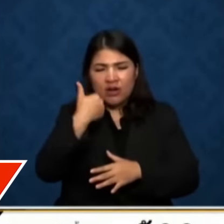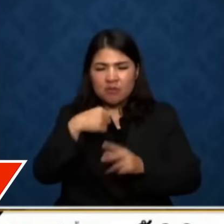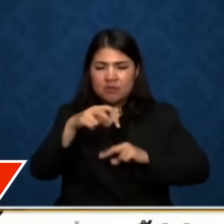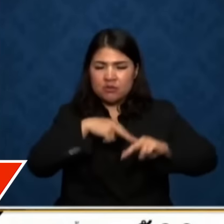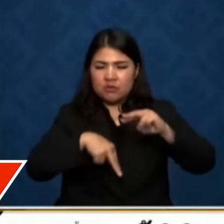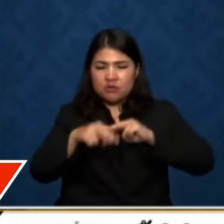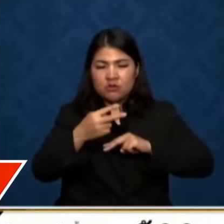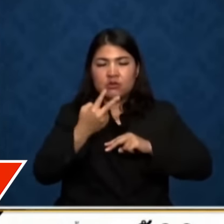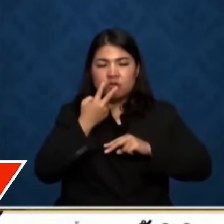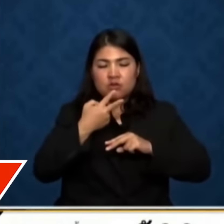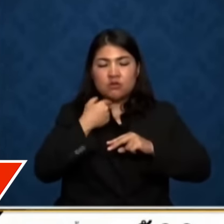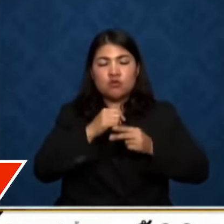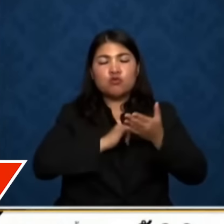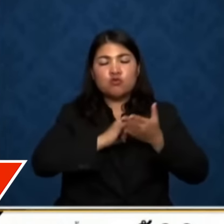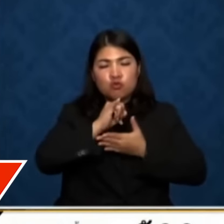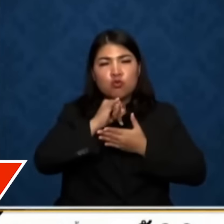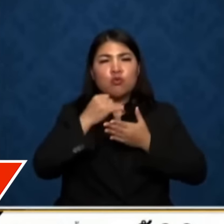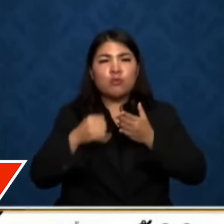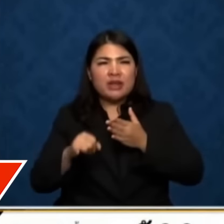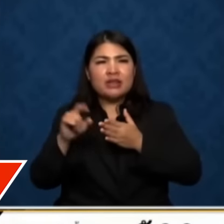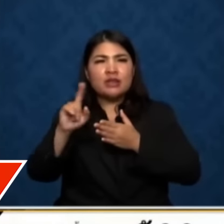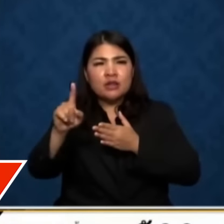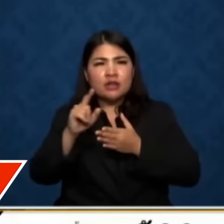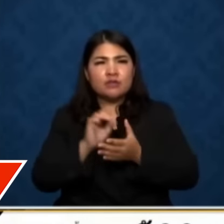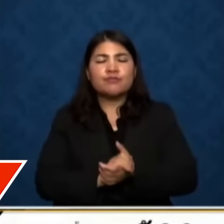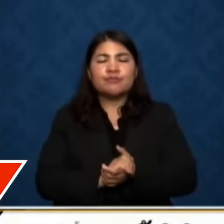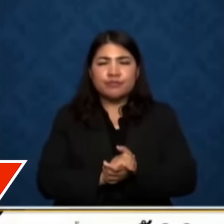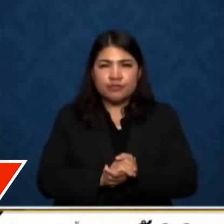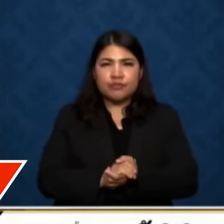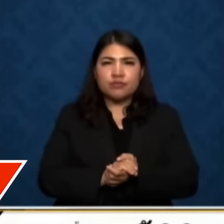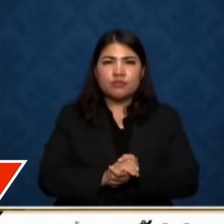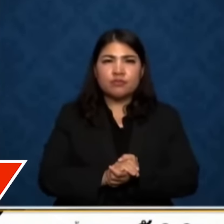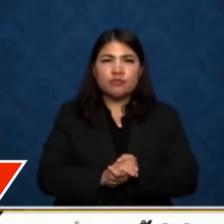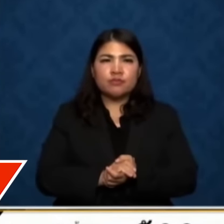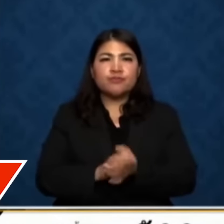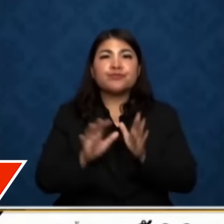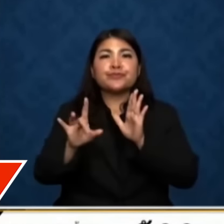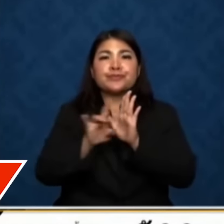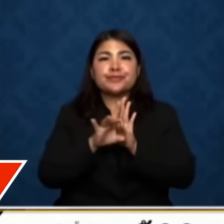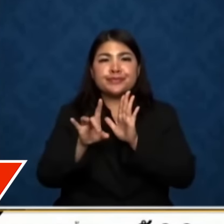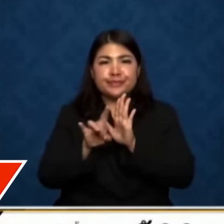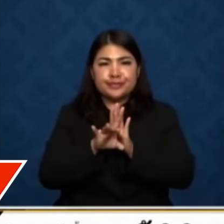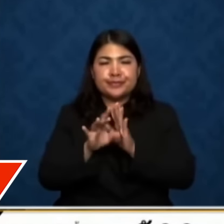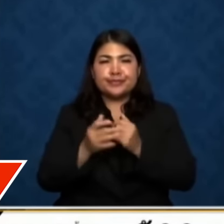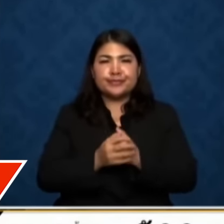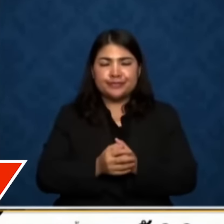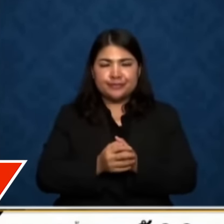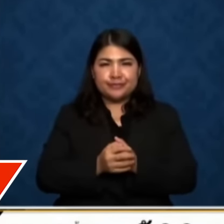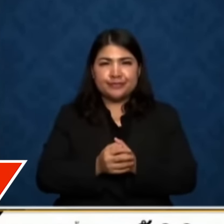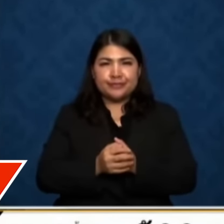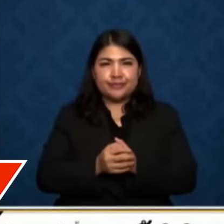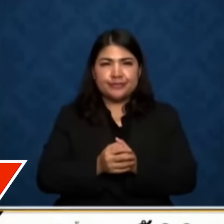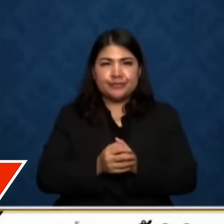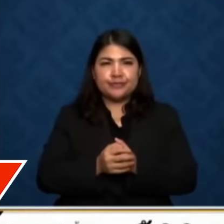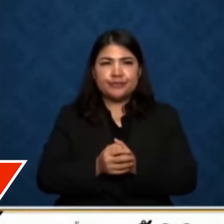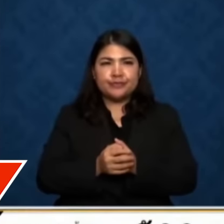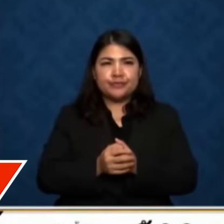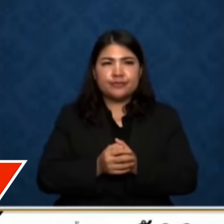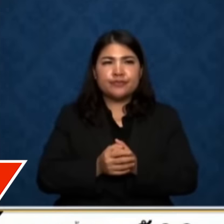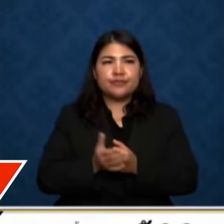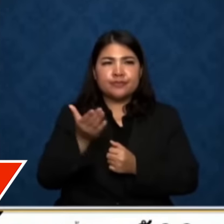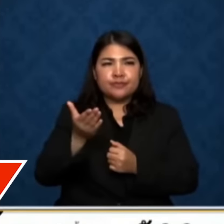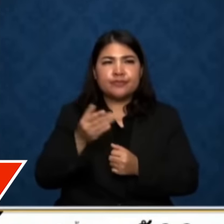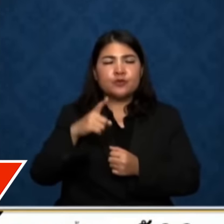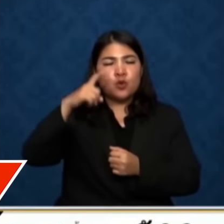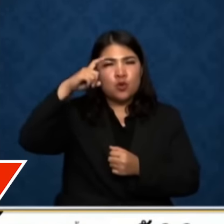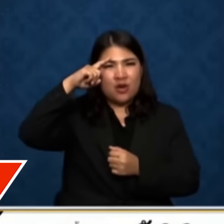อบไหมว่าสิ่งที่ท่านอนุมัตินั้นถูกต้องหรือไม่อย่างไรนะครับสุดท้ายครับท่านประธานครับท่านอาจารย์ชลน่านได้ให้ความกังวล